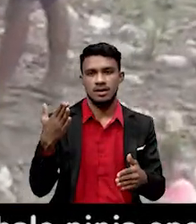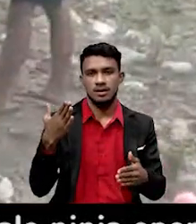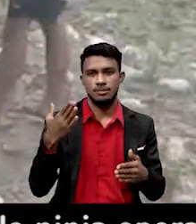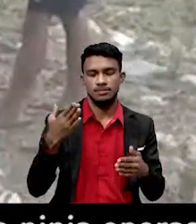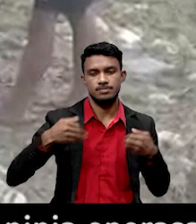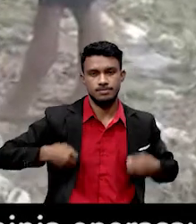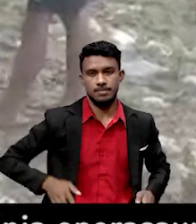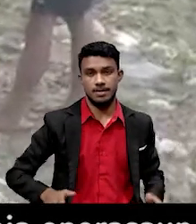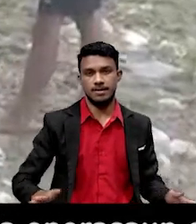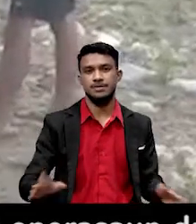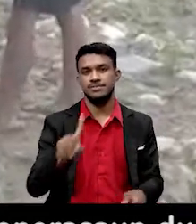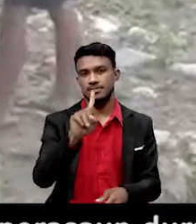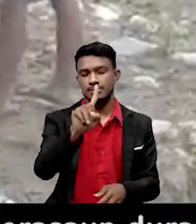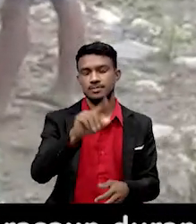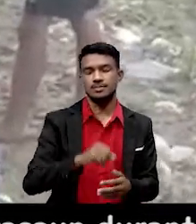lipa ida